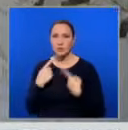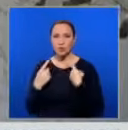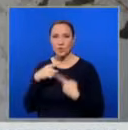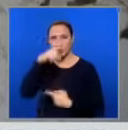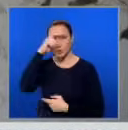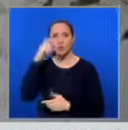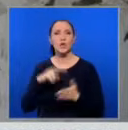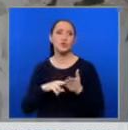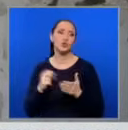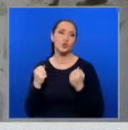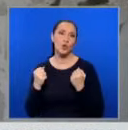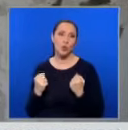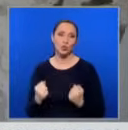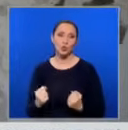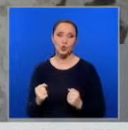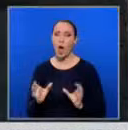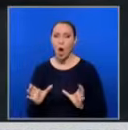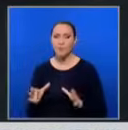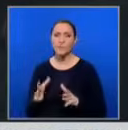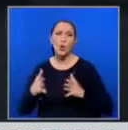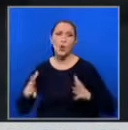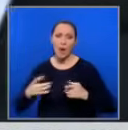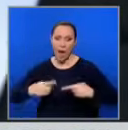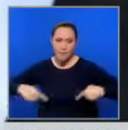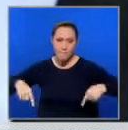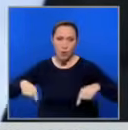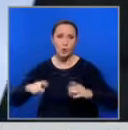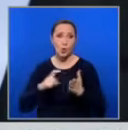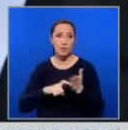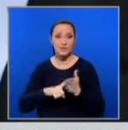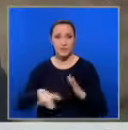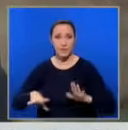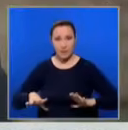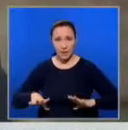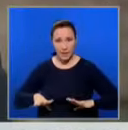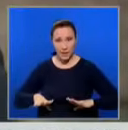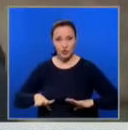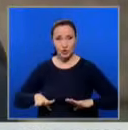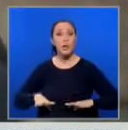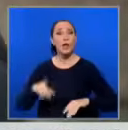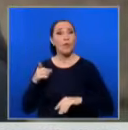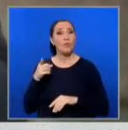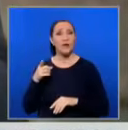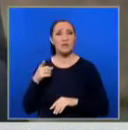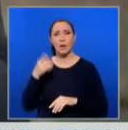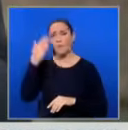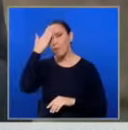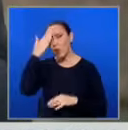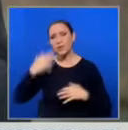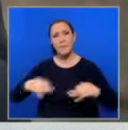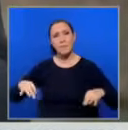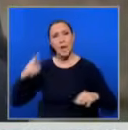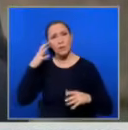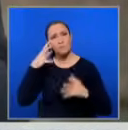труд. Изключително трудно е. Обхваща голям кръг от уязвими граждани. Това са болни, бедни,